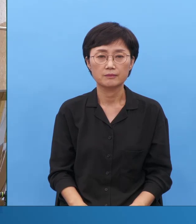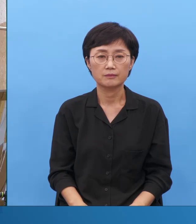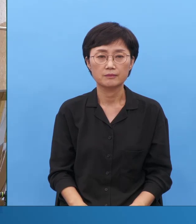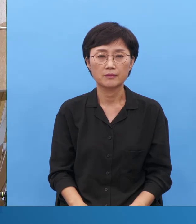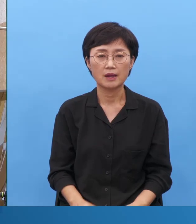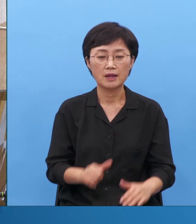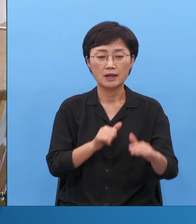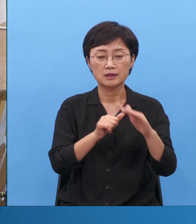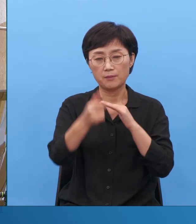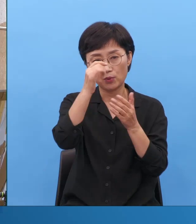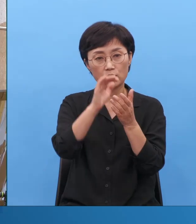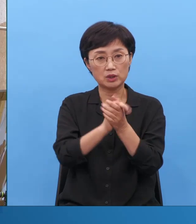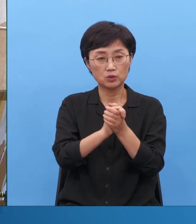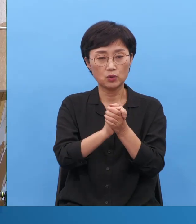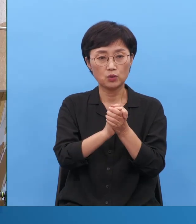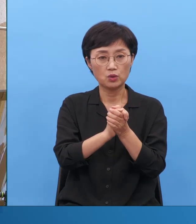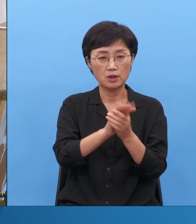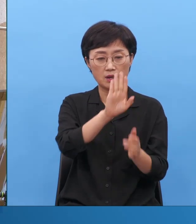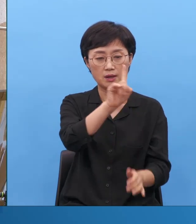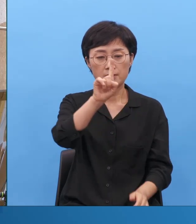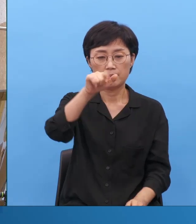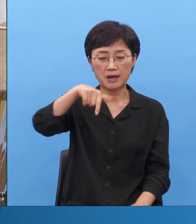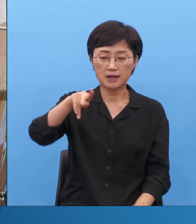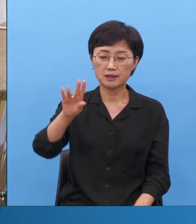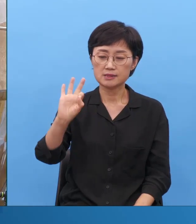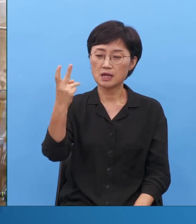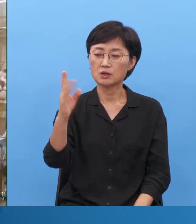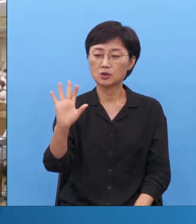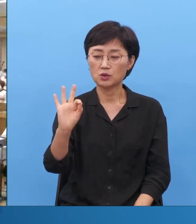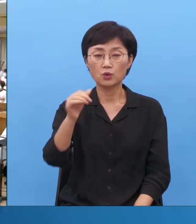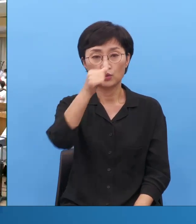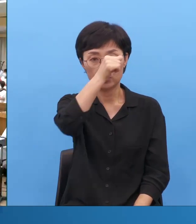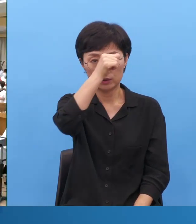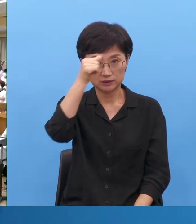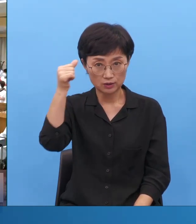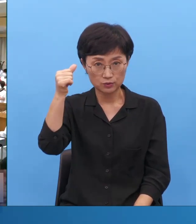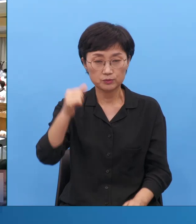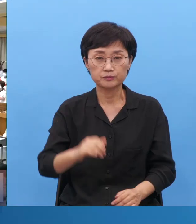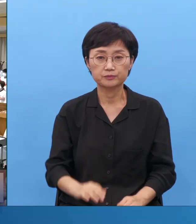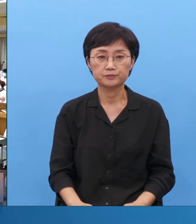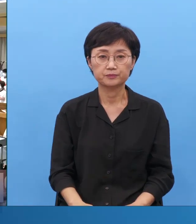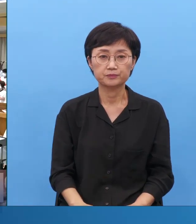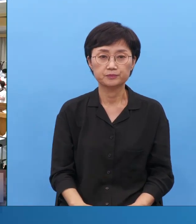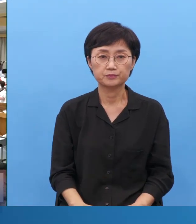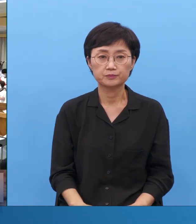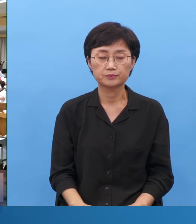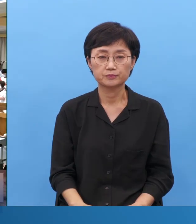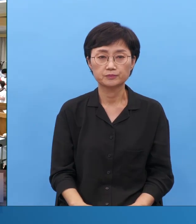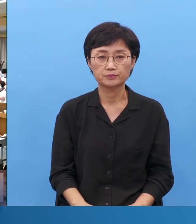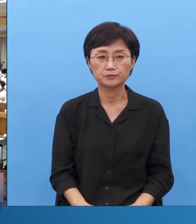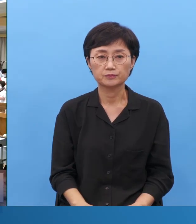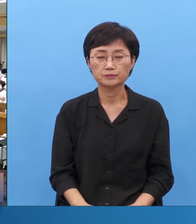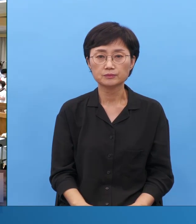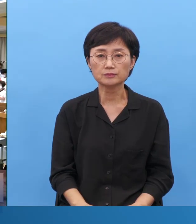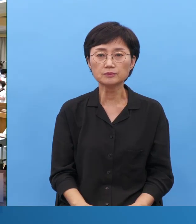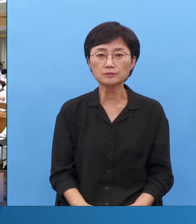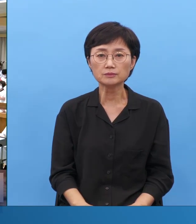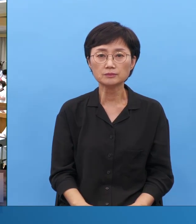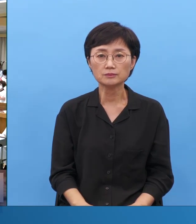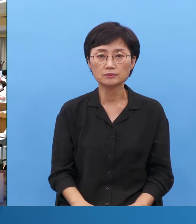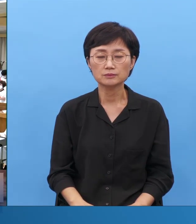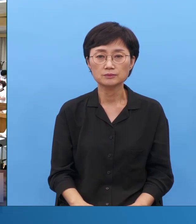예배를 위해서 박상용 장로님 기도하시겠습니다. At this time, Elder Sang-Yong Park will come and pray for the worship.